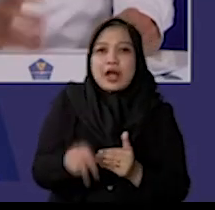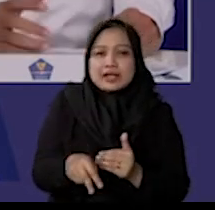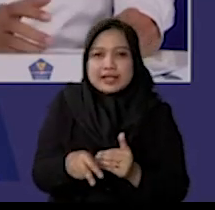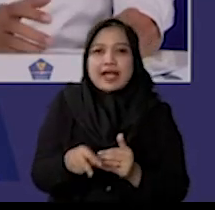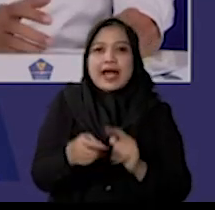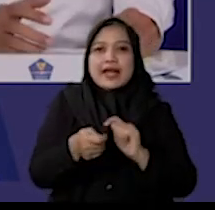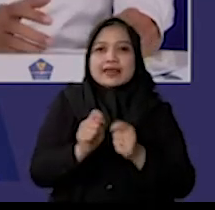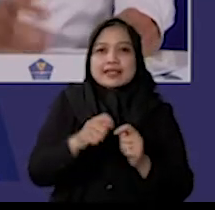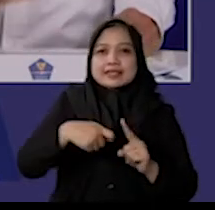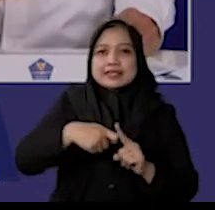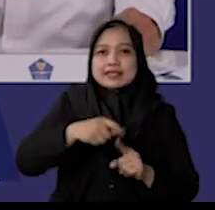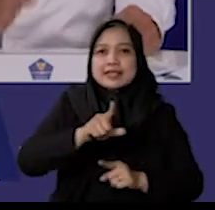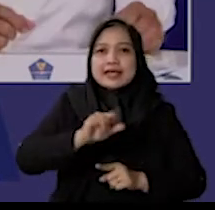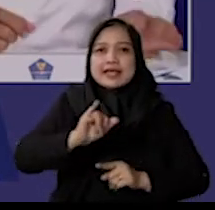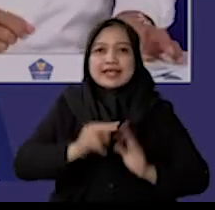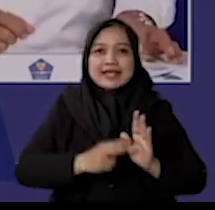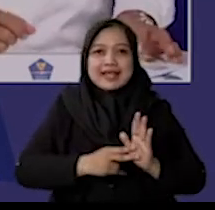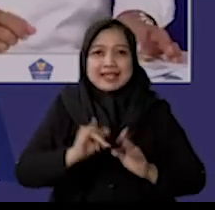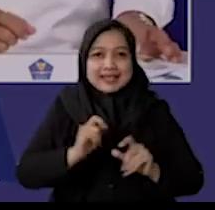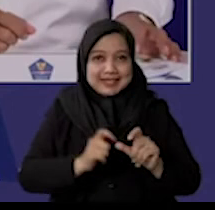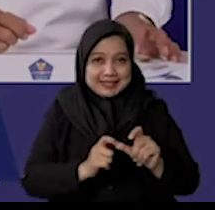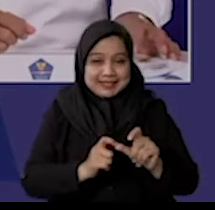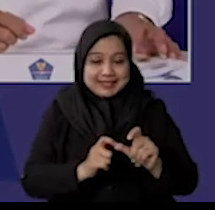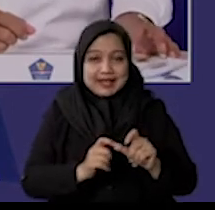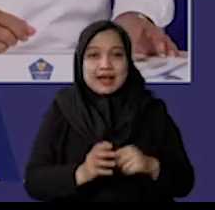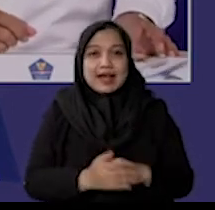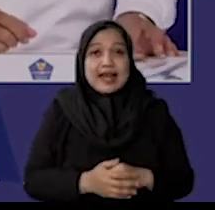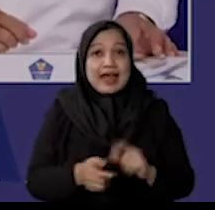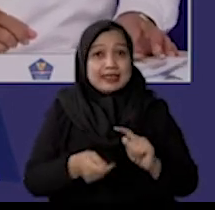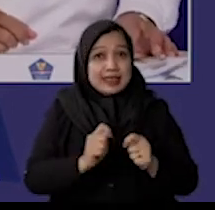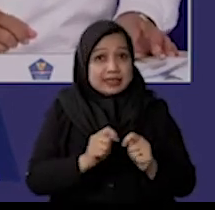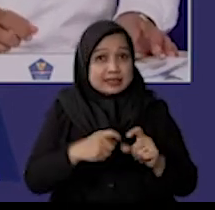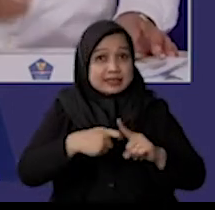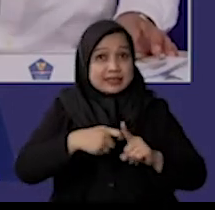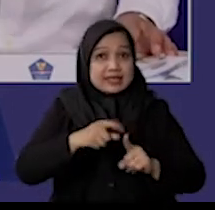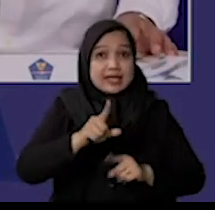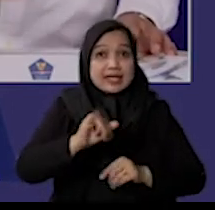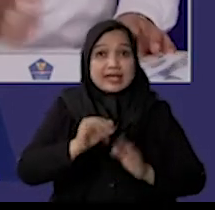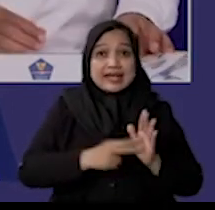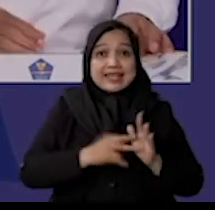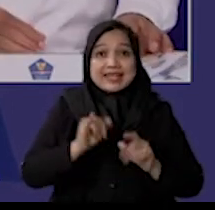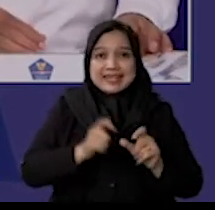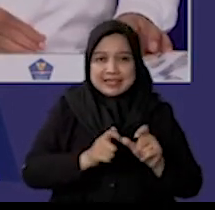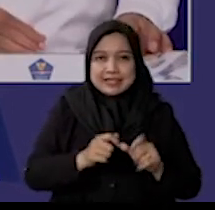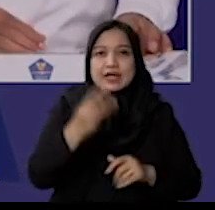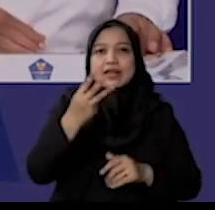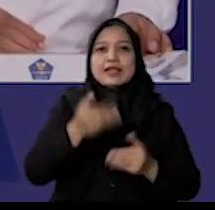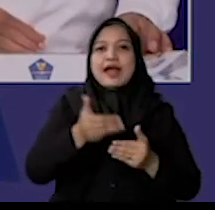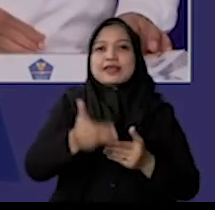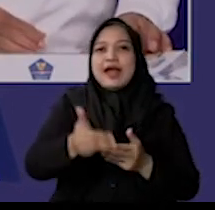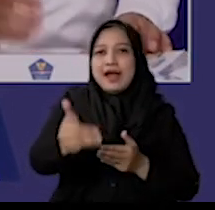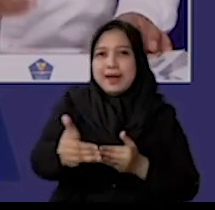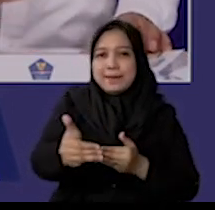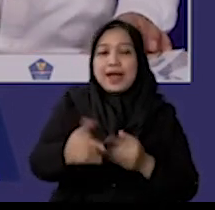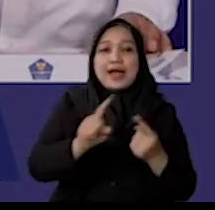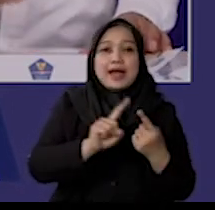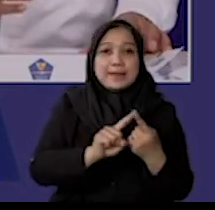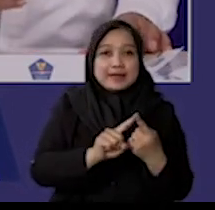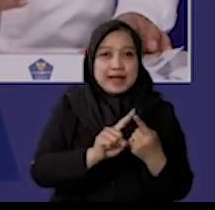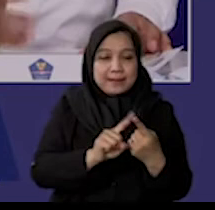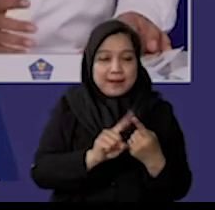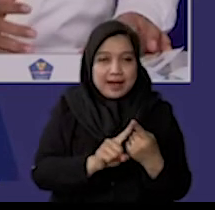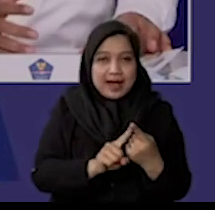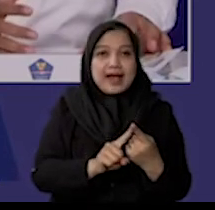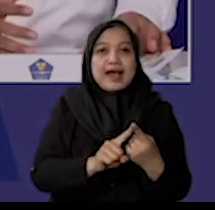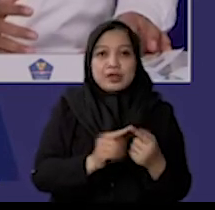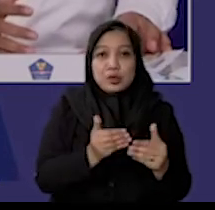uji klinis. Dan uji klinis ini ada beberapa fase. Ada 3 fase. Yang pertama adalah uji klinis